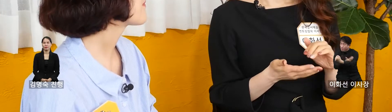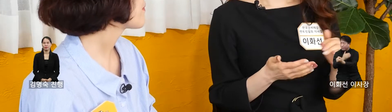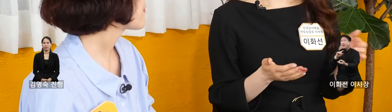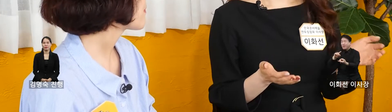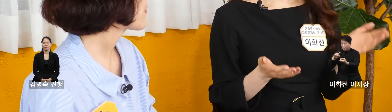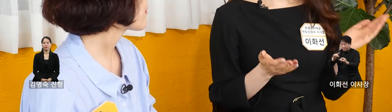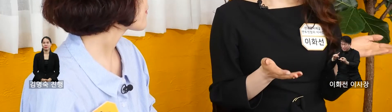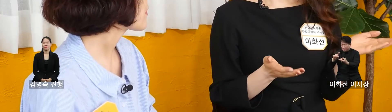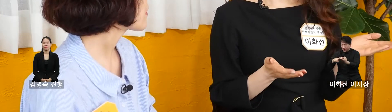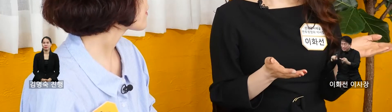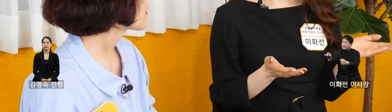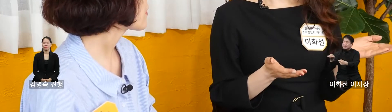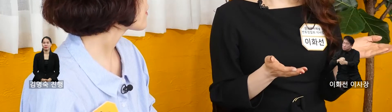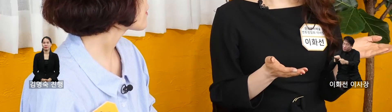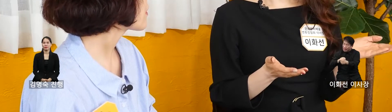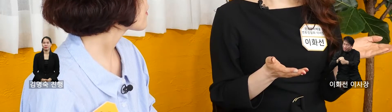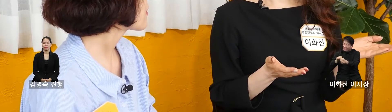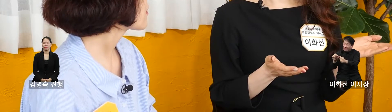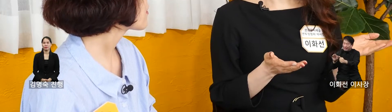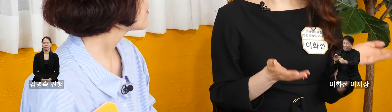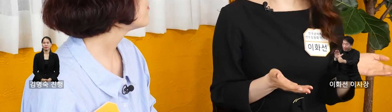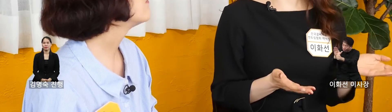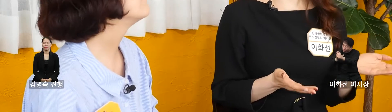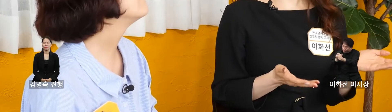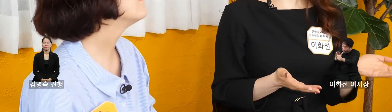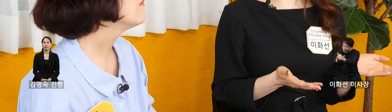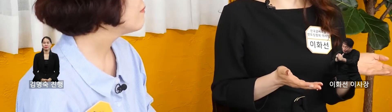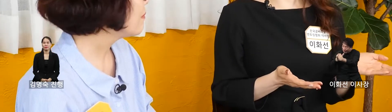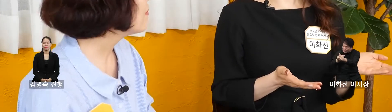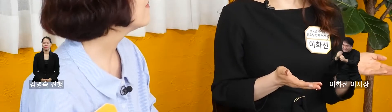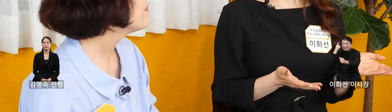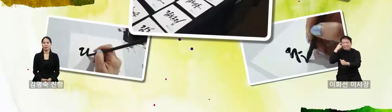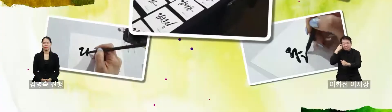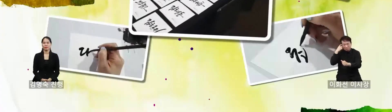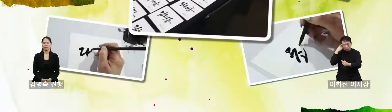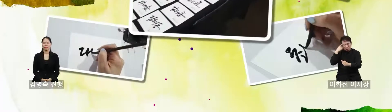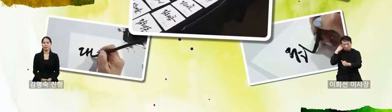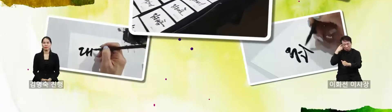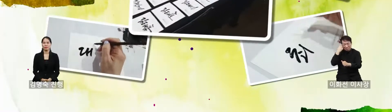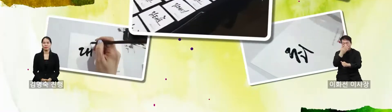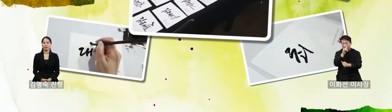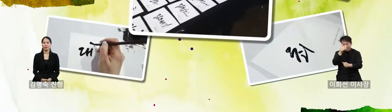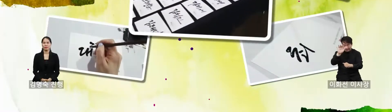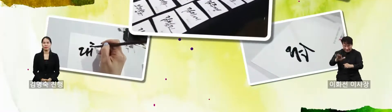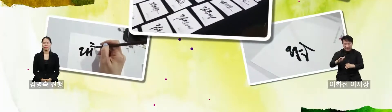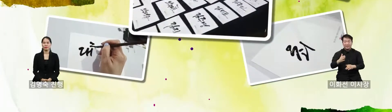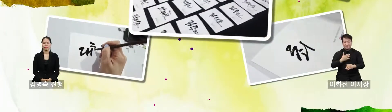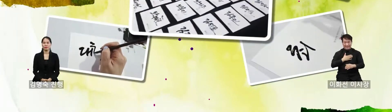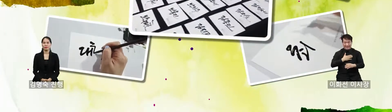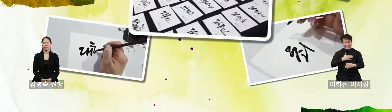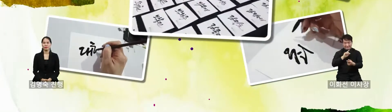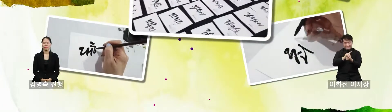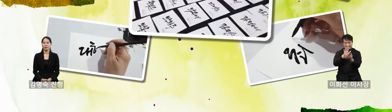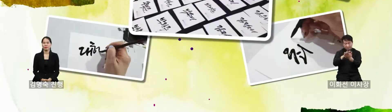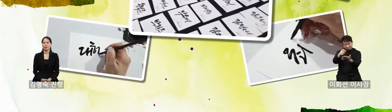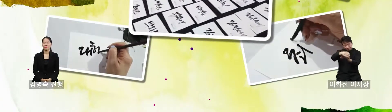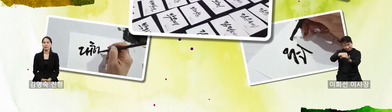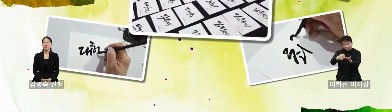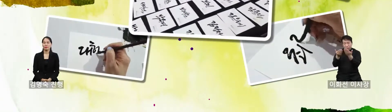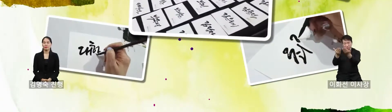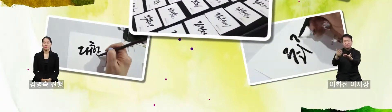대한 어떤 특별한 그런 거로 비쳤을 수도 있죠. 근데 제가 써드렸던 이유가